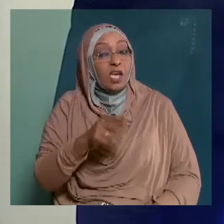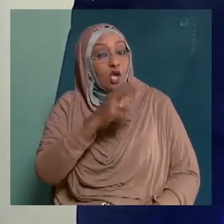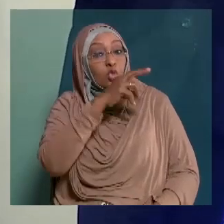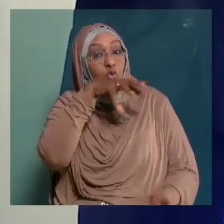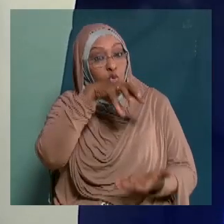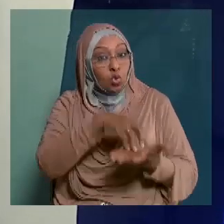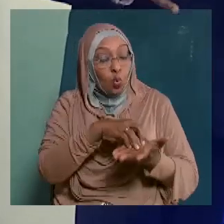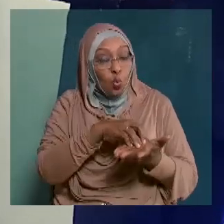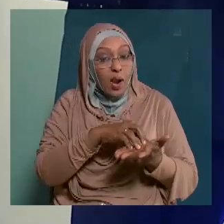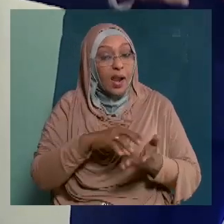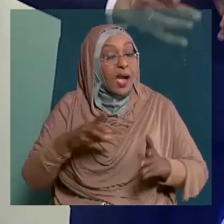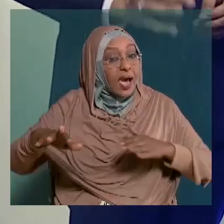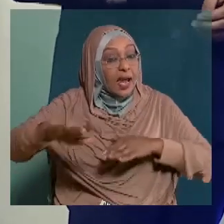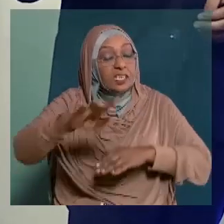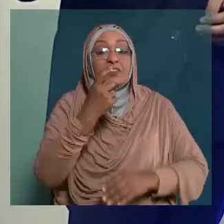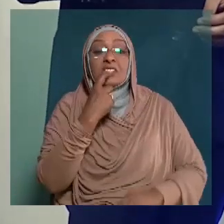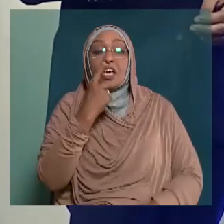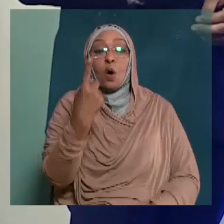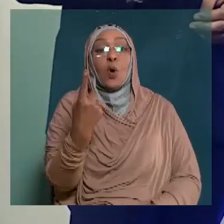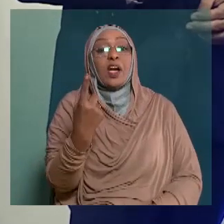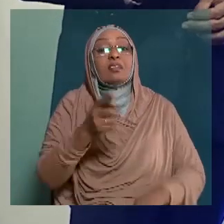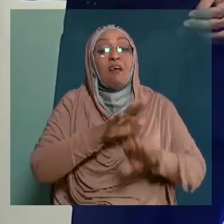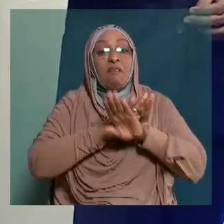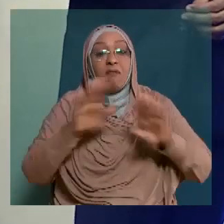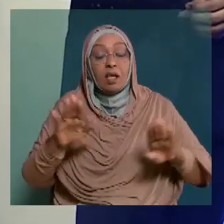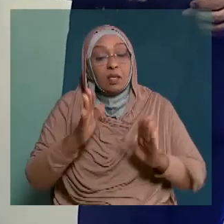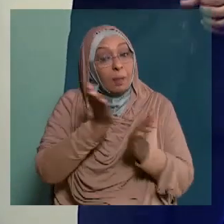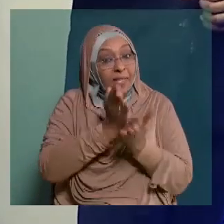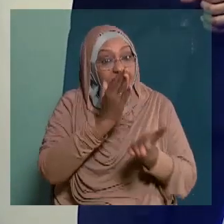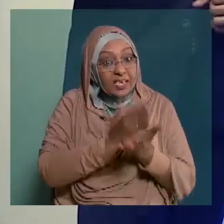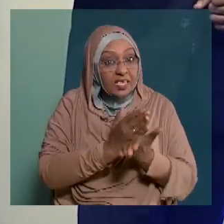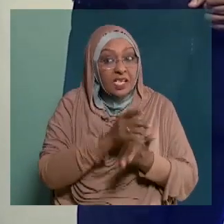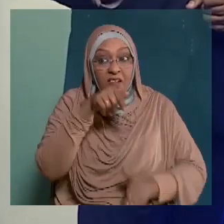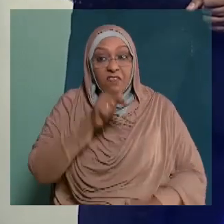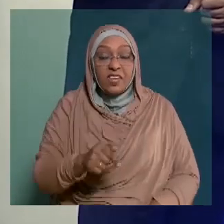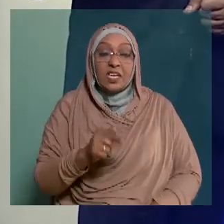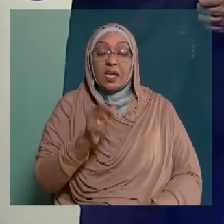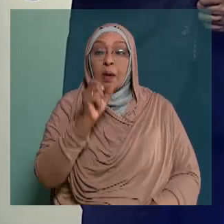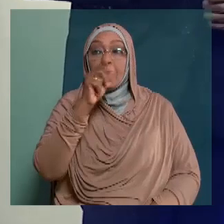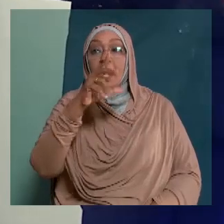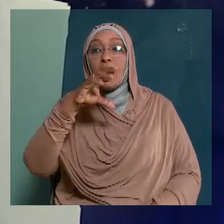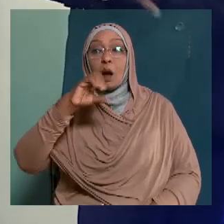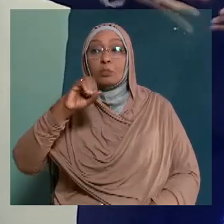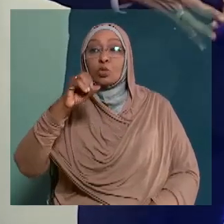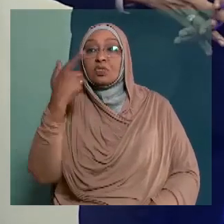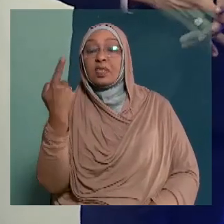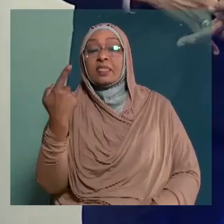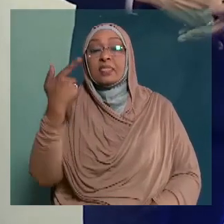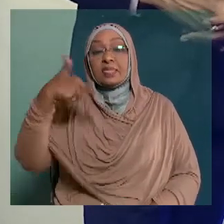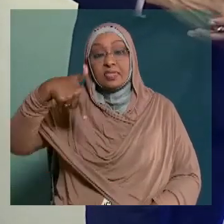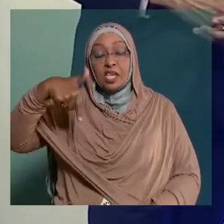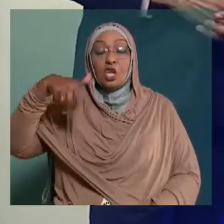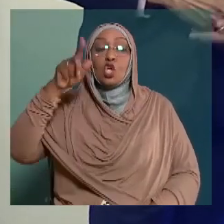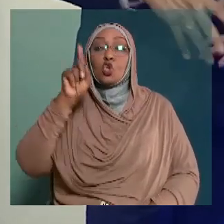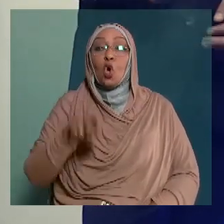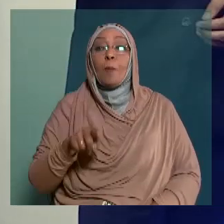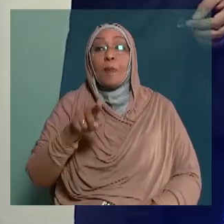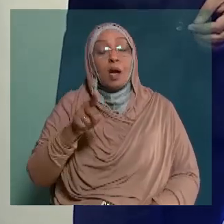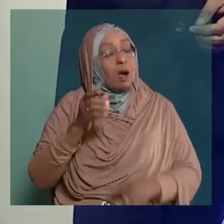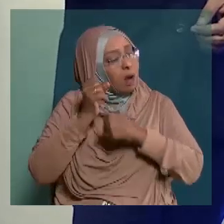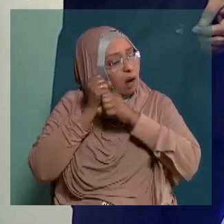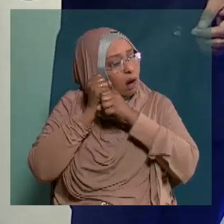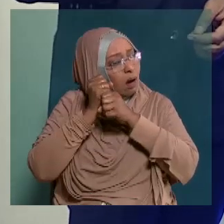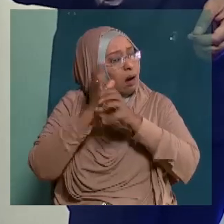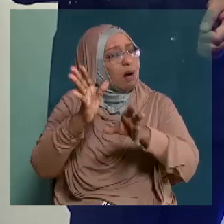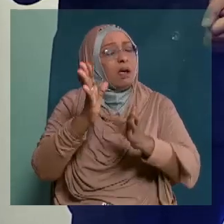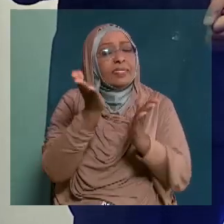الخليج في سنة واحدة فقط، وبالتحديد في 365 يوما. ولكن أترك لكم